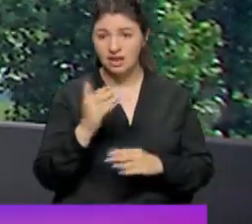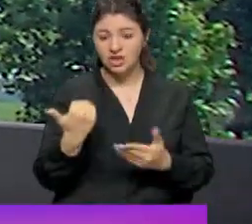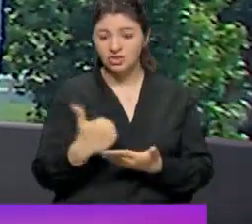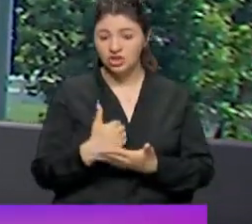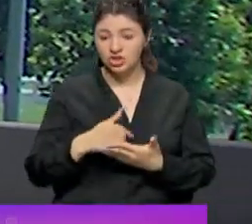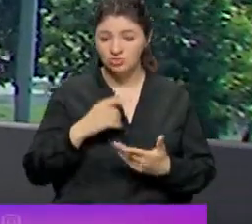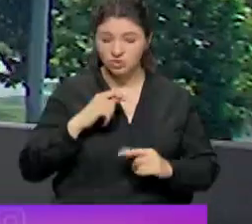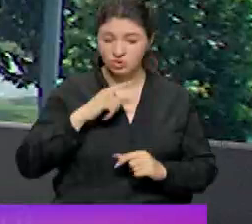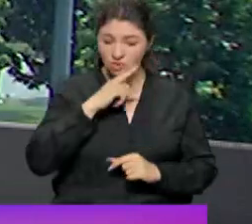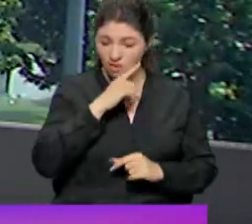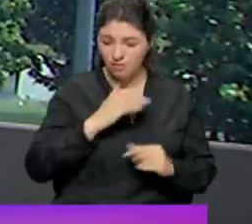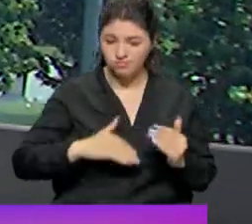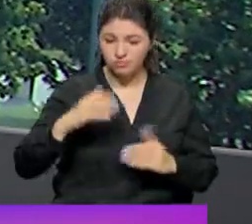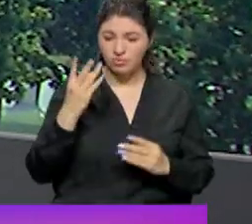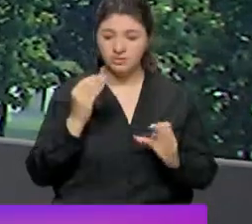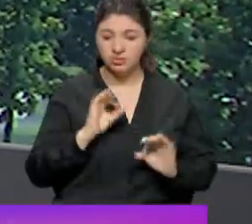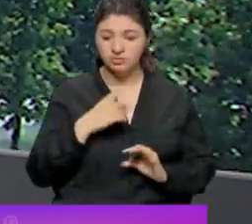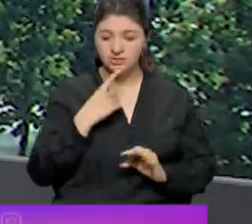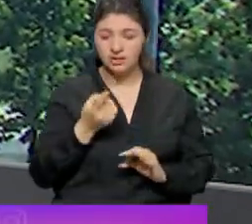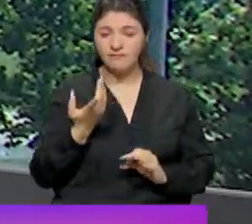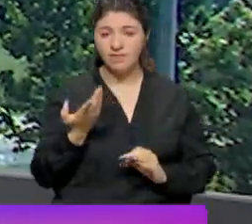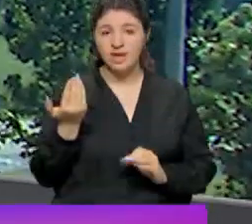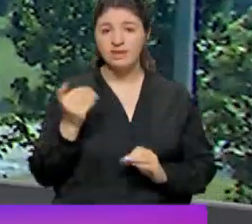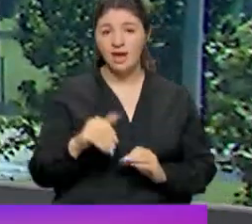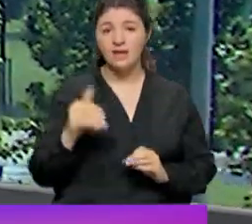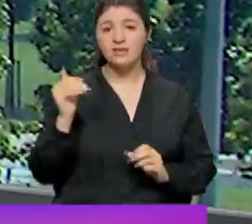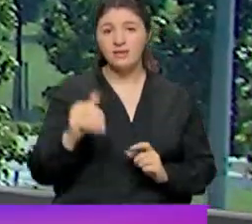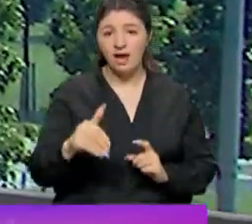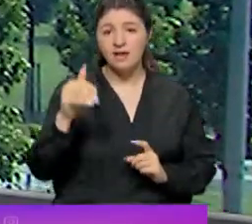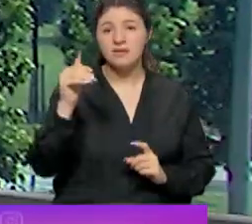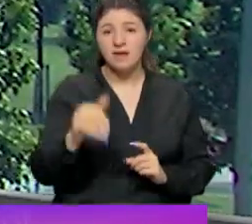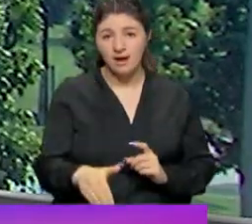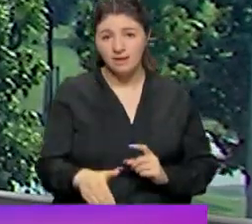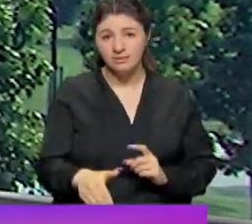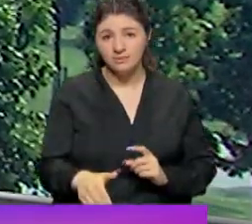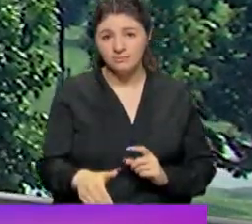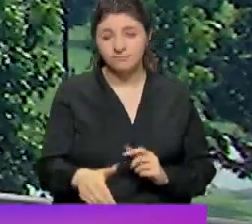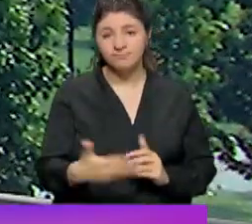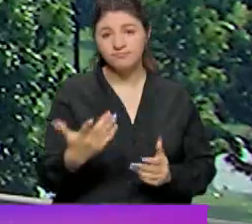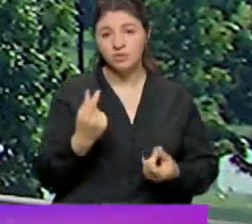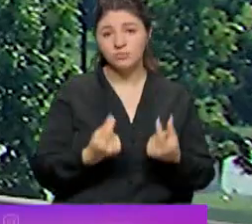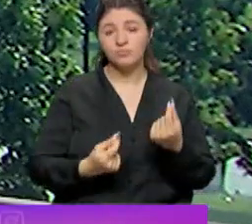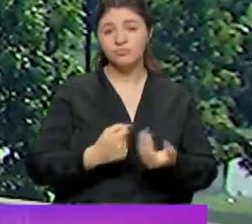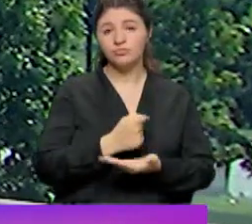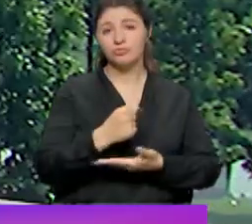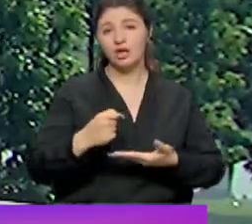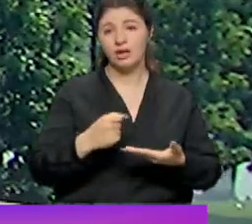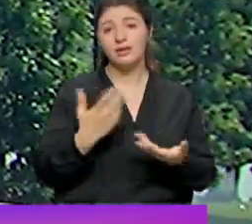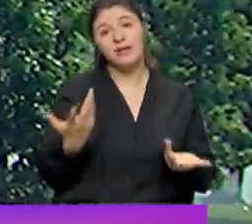dişim zorlukların artması dedik ve geldik geldik geldik de buğday